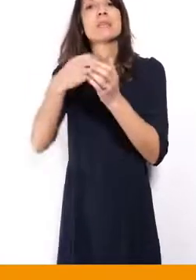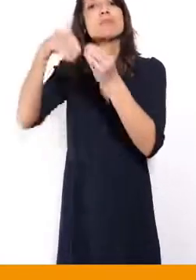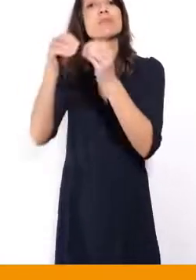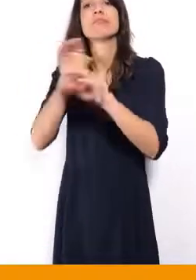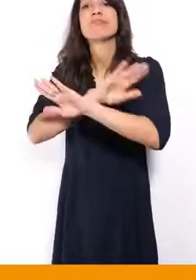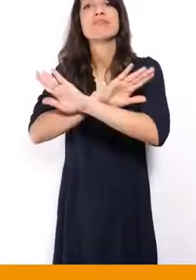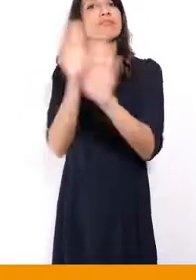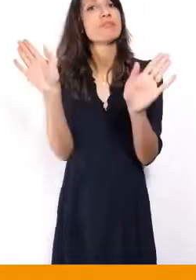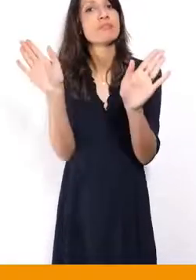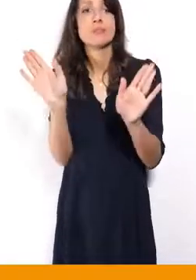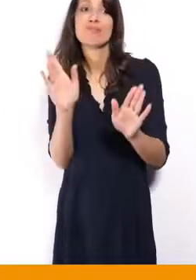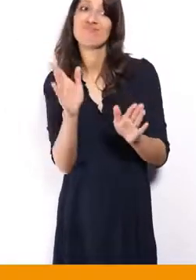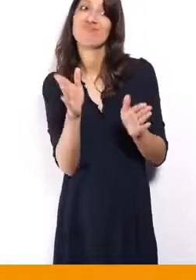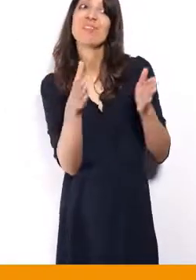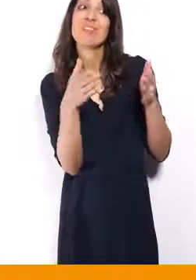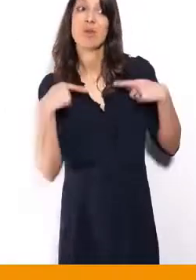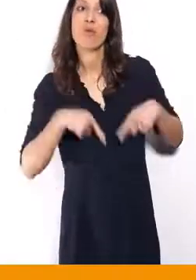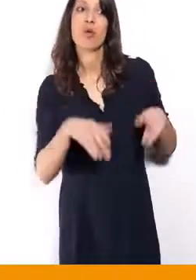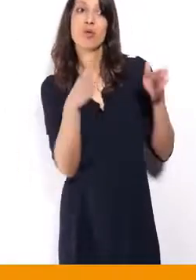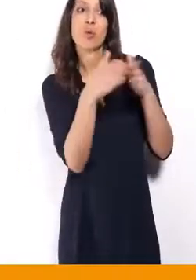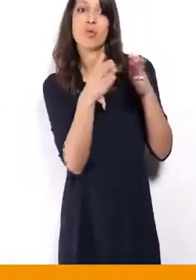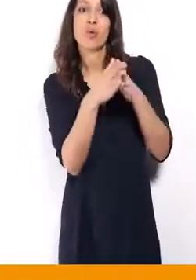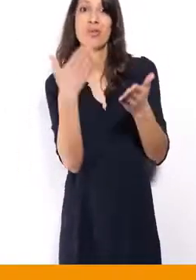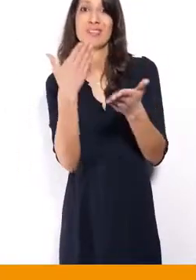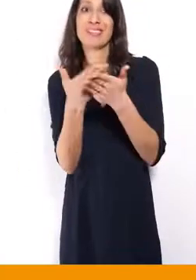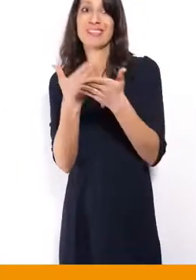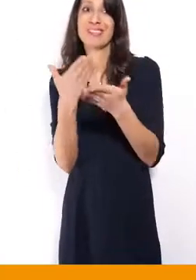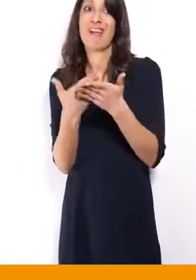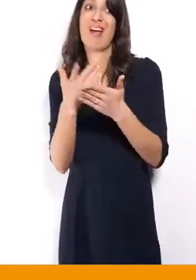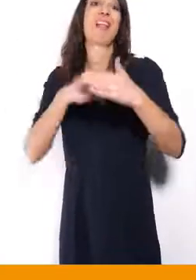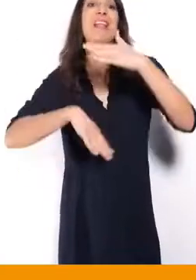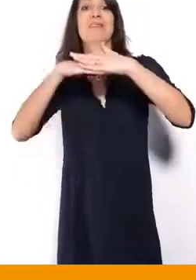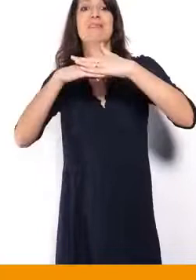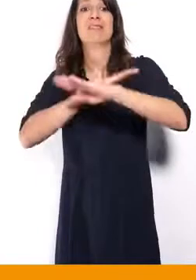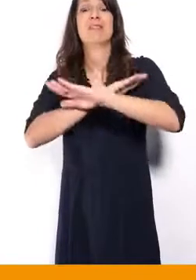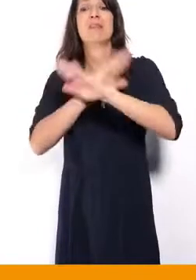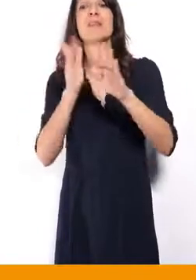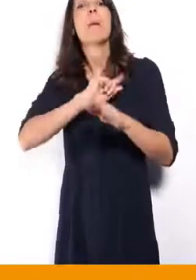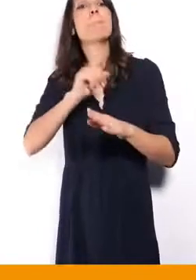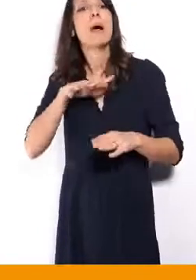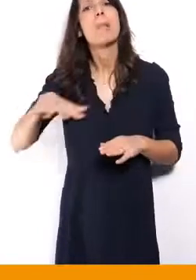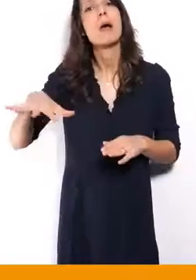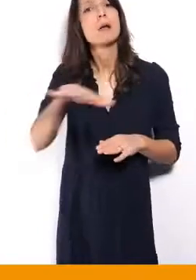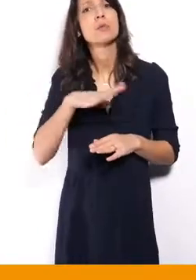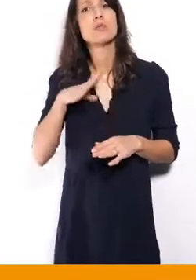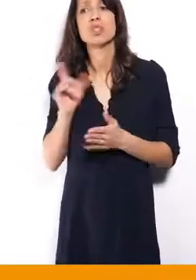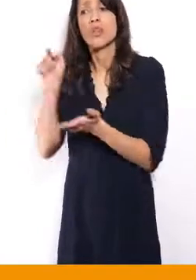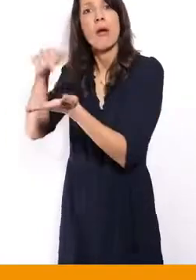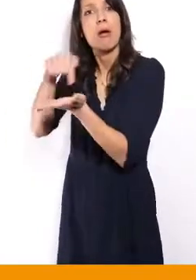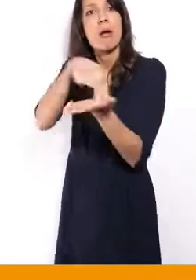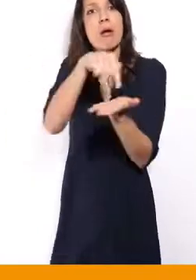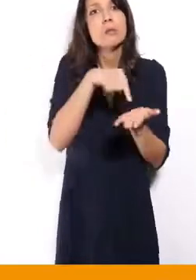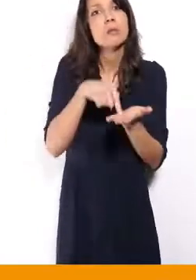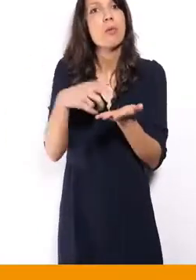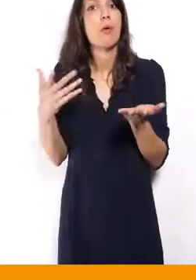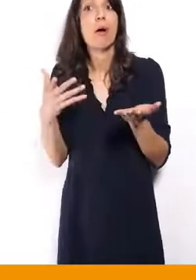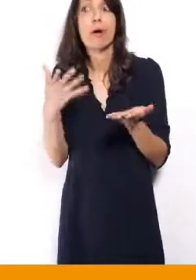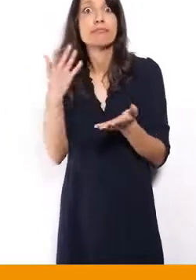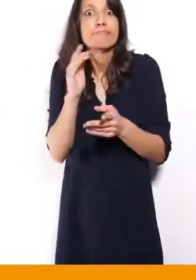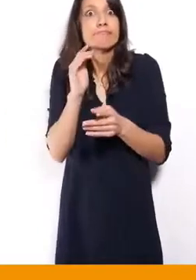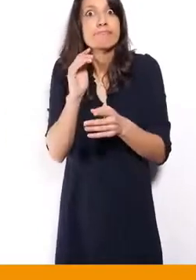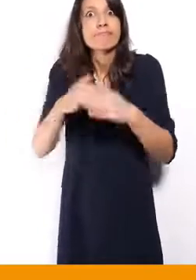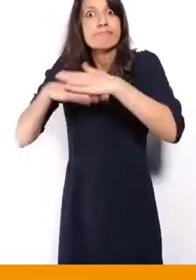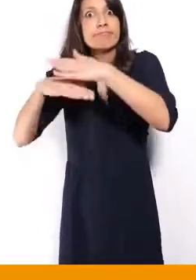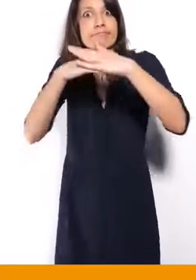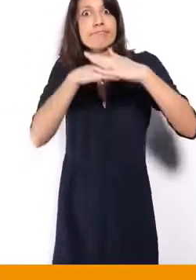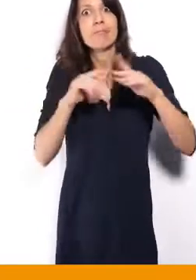lever le moratoire de façon ciblée. On ne leur demande pas de le lever partout. Mais il y a des endroits où si ça n'est pas fait,